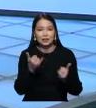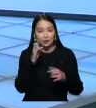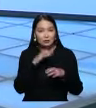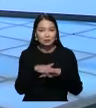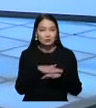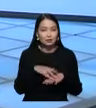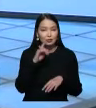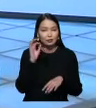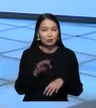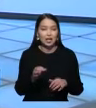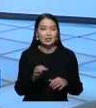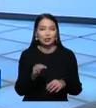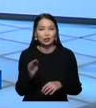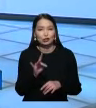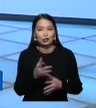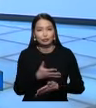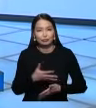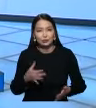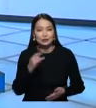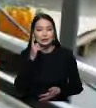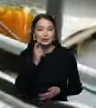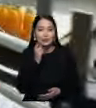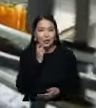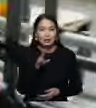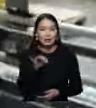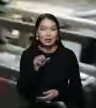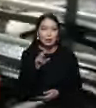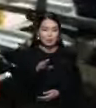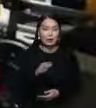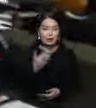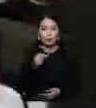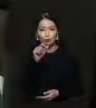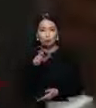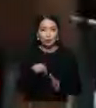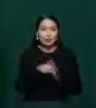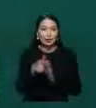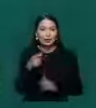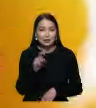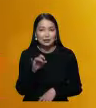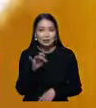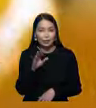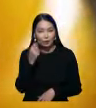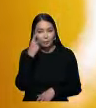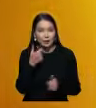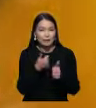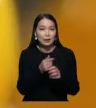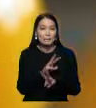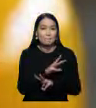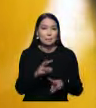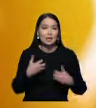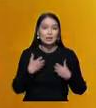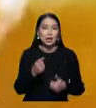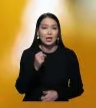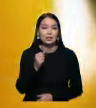страдают от ожирения и сахарного диабета. А в полулитровой бутылке популярной газировки, по словам вице-министра здравоохранения Айжан